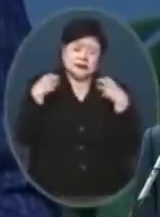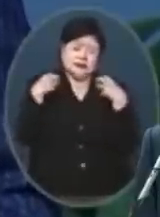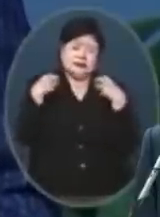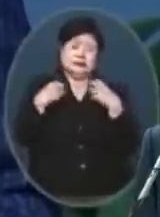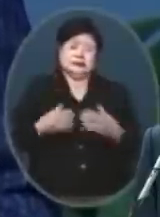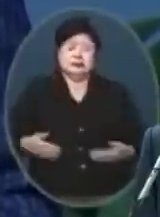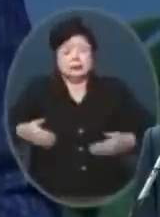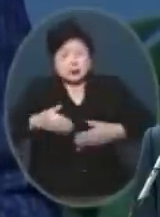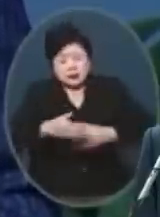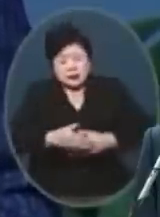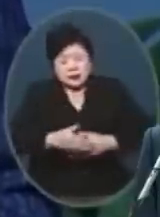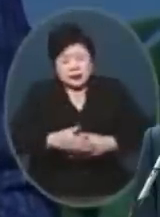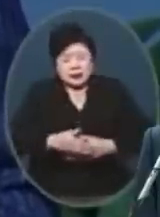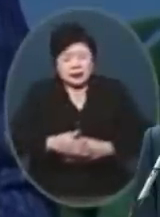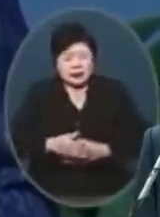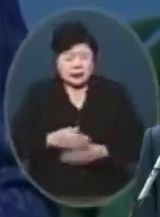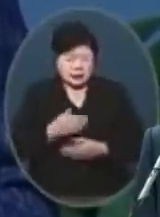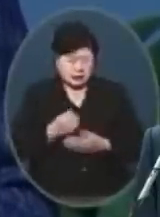끌어안았으니까.